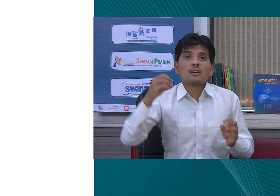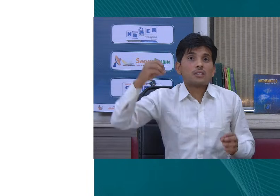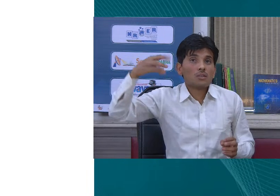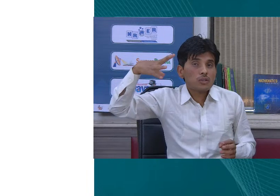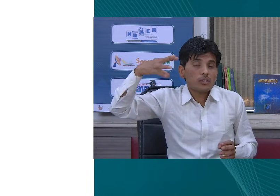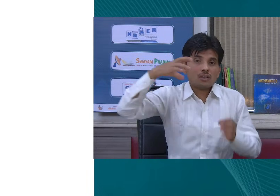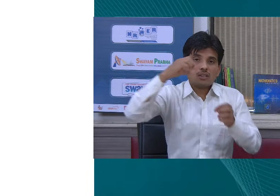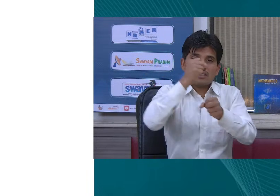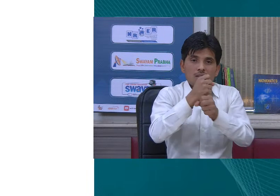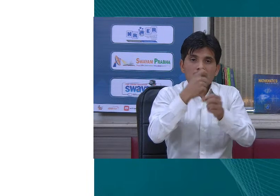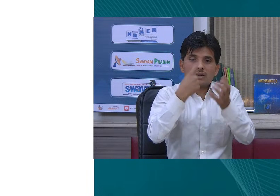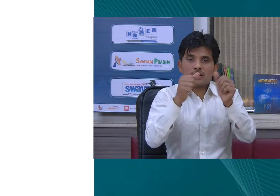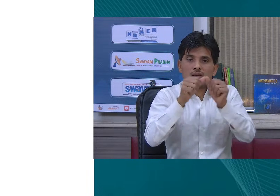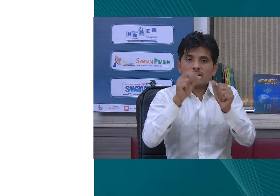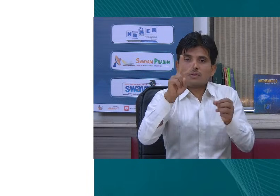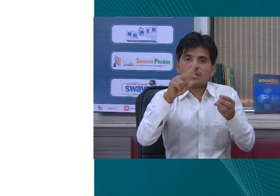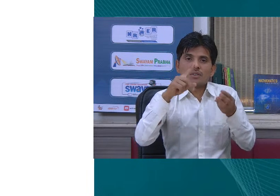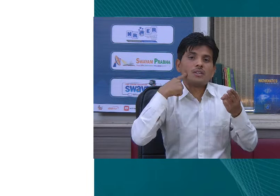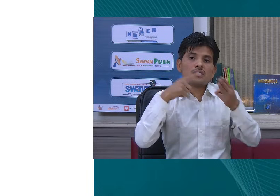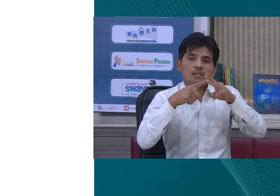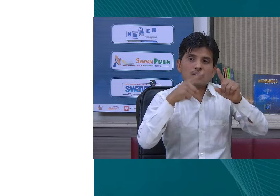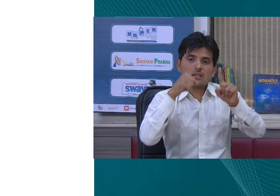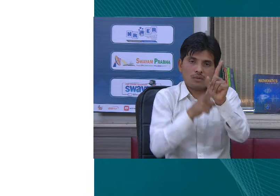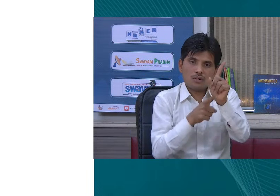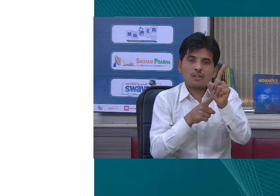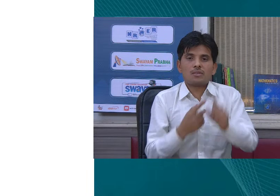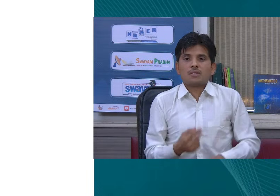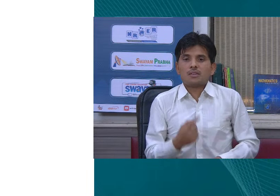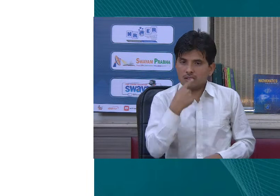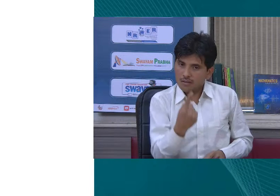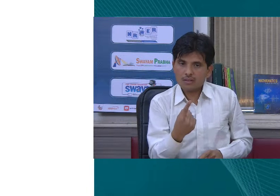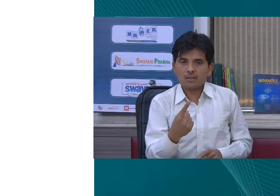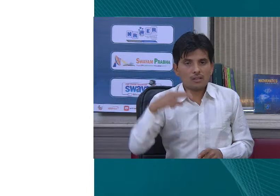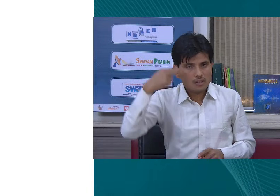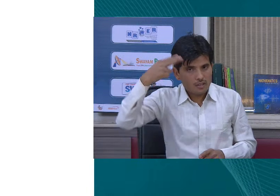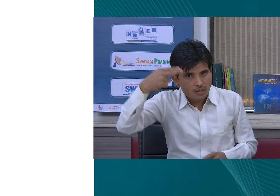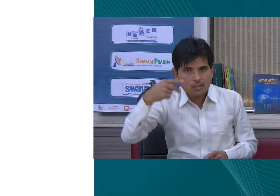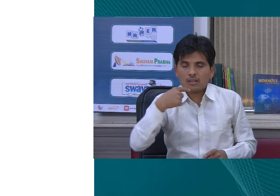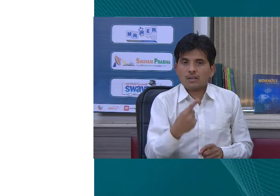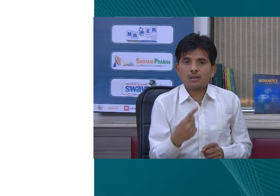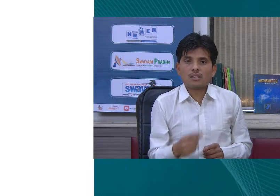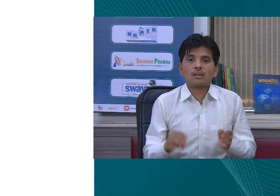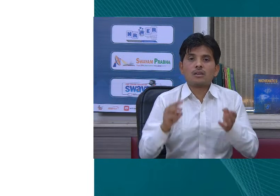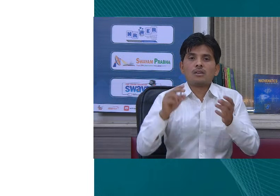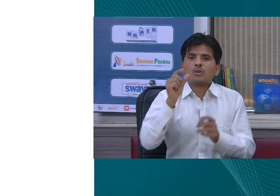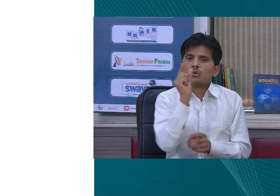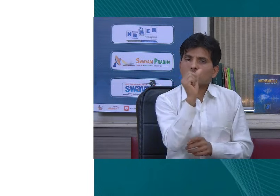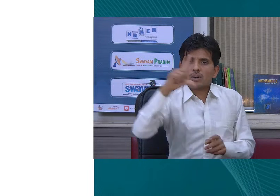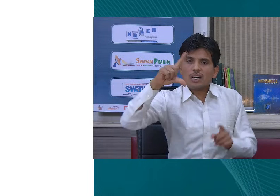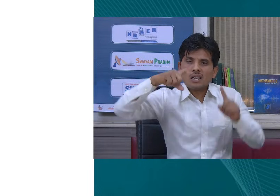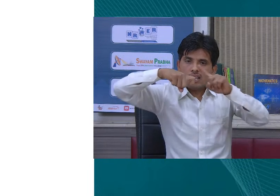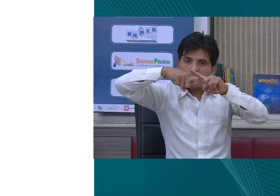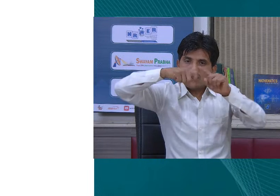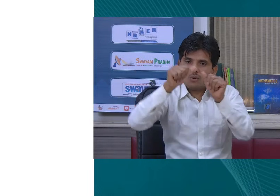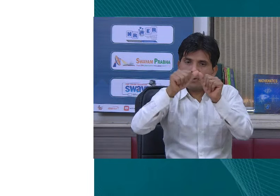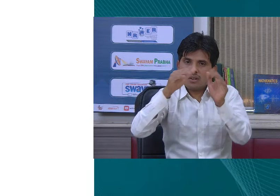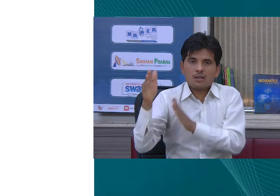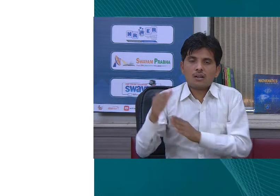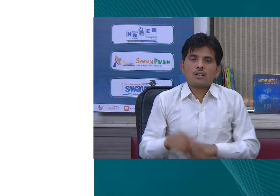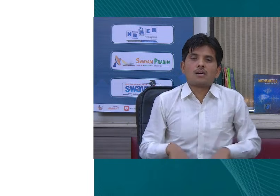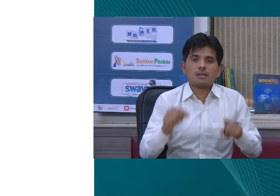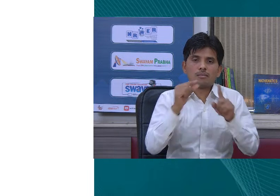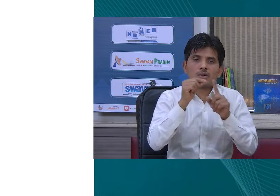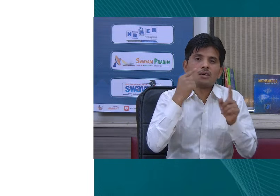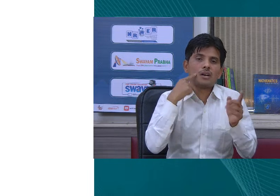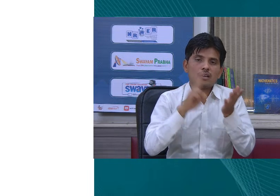ग्रेविटेशनल फोर्स. हम तब कहते हैं कि वो मेटेओर शार हुआ है. मेटेओर शार, उल्का पिंड, सो दे टेंड टू मूव,